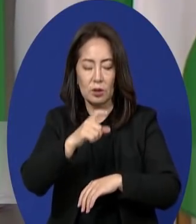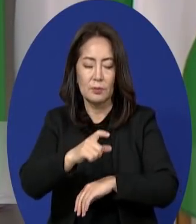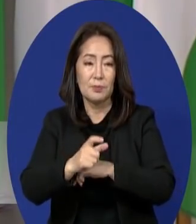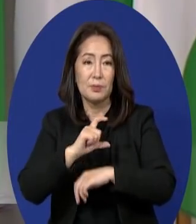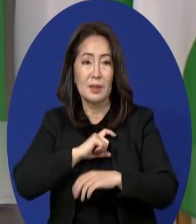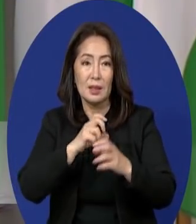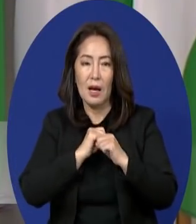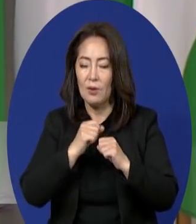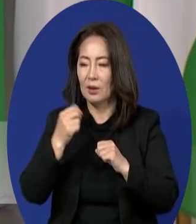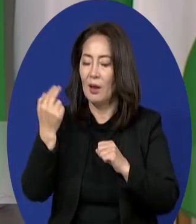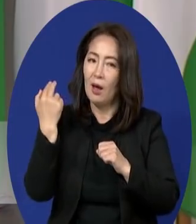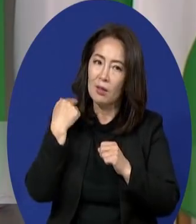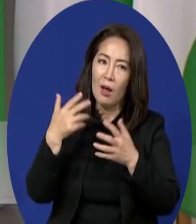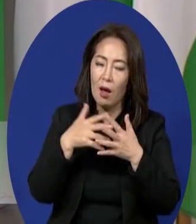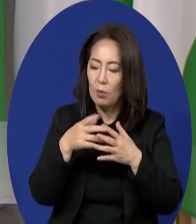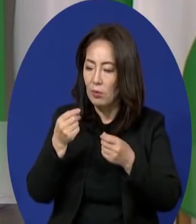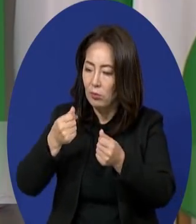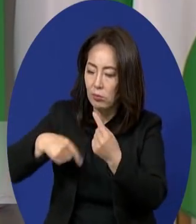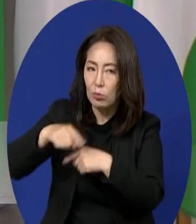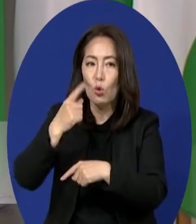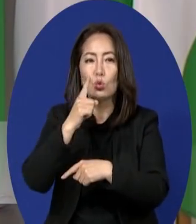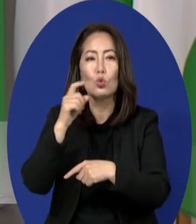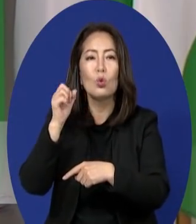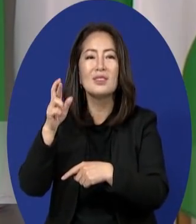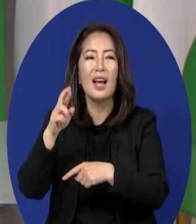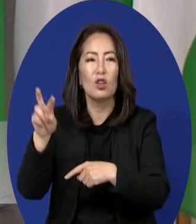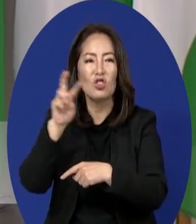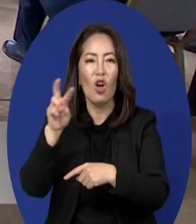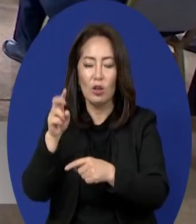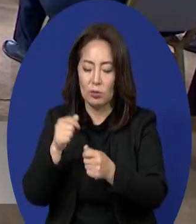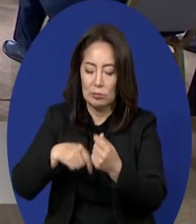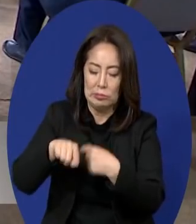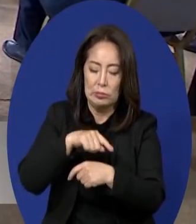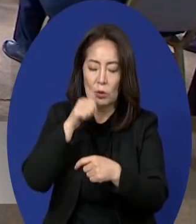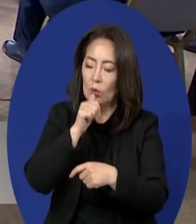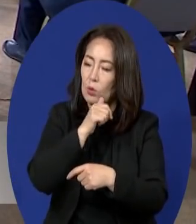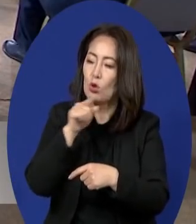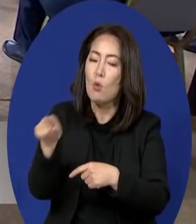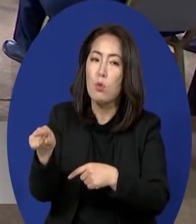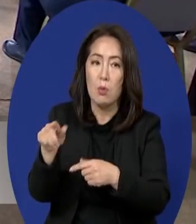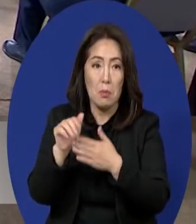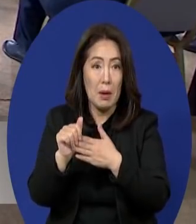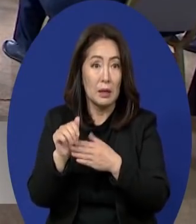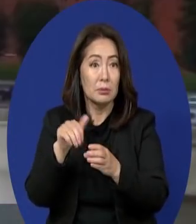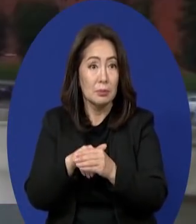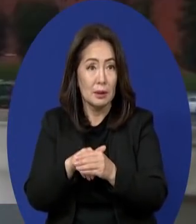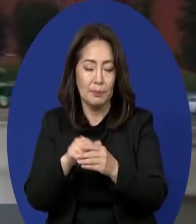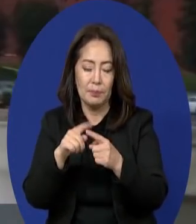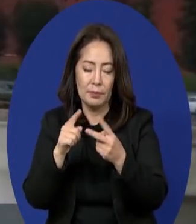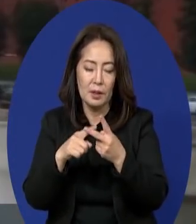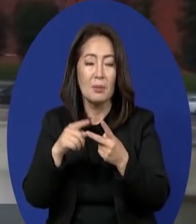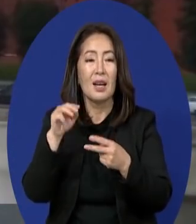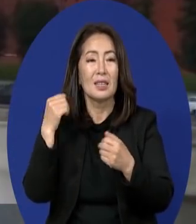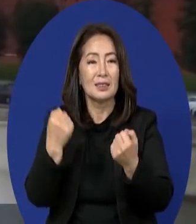үл хөдлөх хөрөнгийн зах зээлд 100 сая Америк долларын хөрөнгө нууцаар зарцуулсан тухай баримт багтсан байнамаа. Мөн энэ үеэр Кремлийн хэвлийн